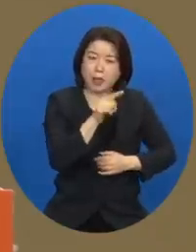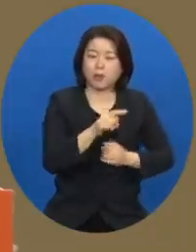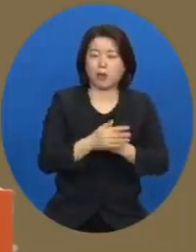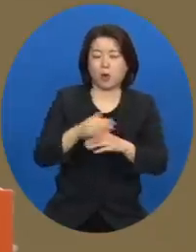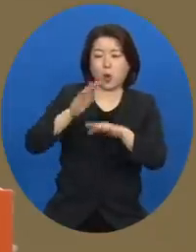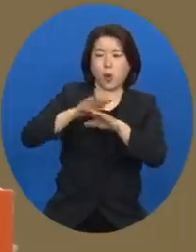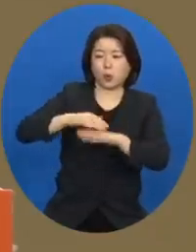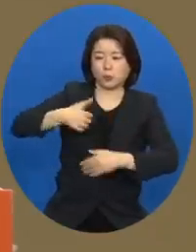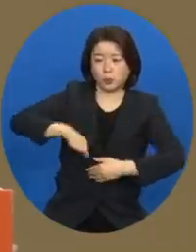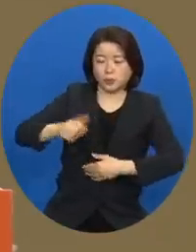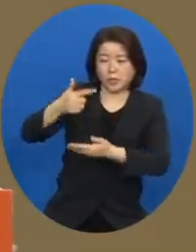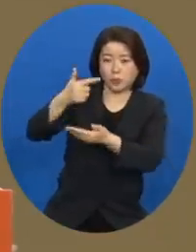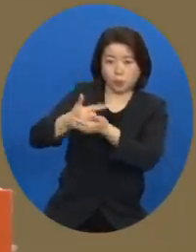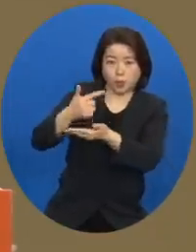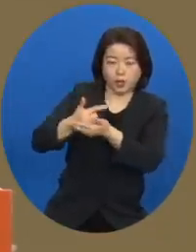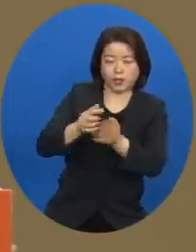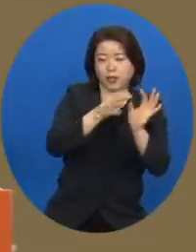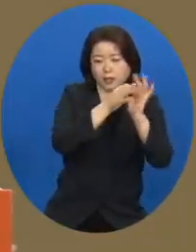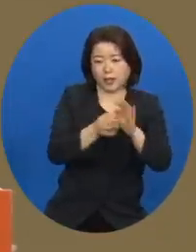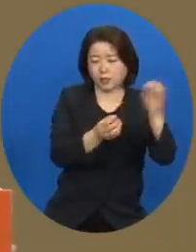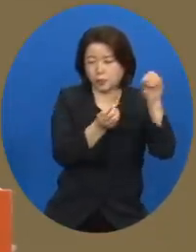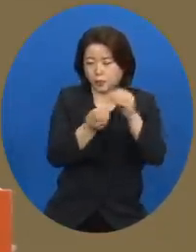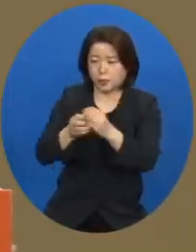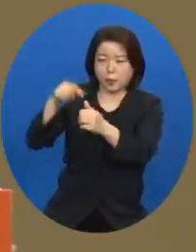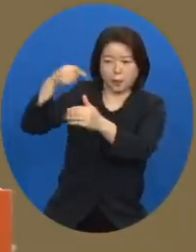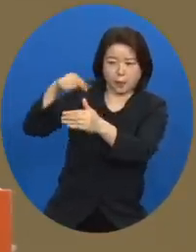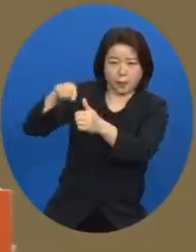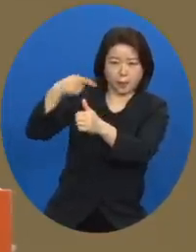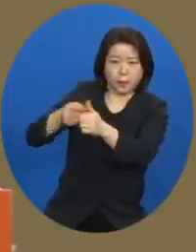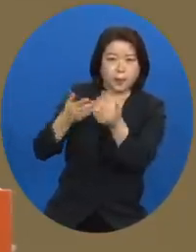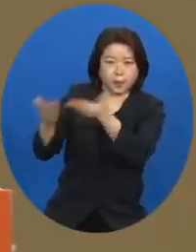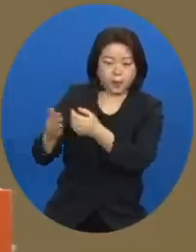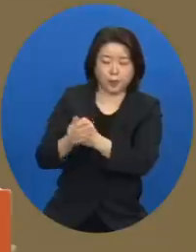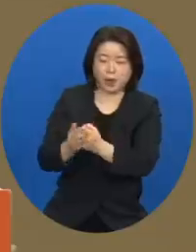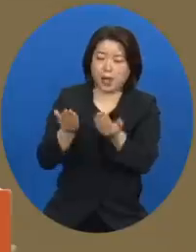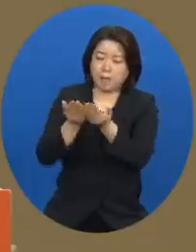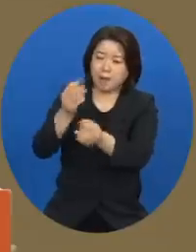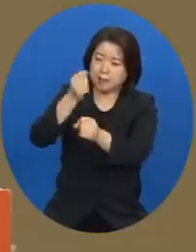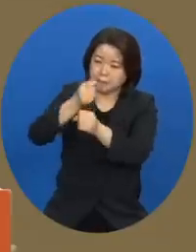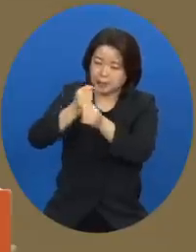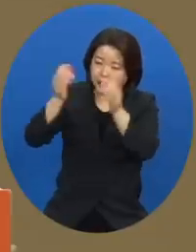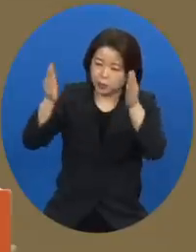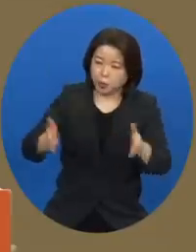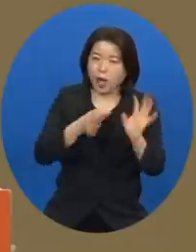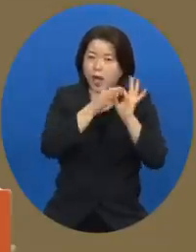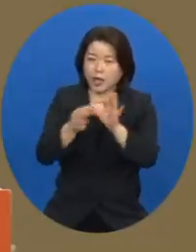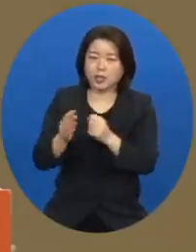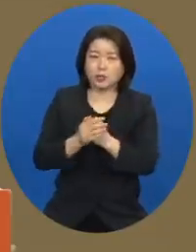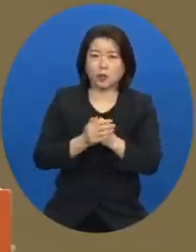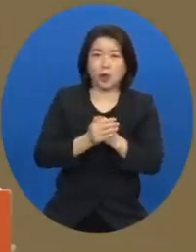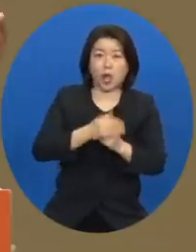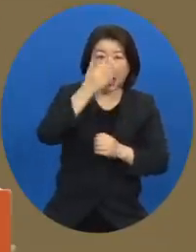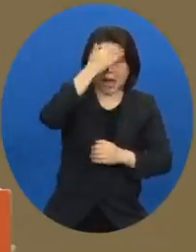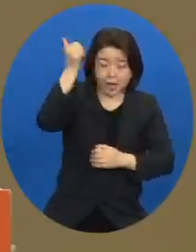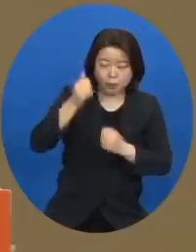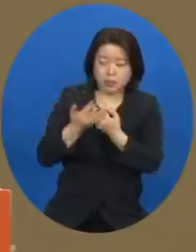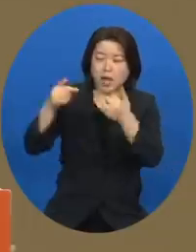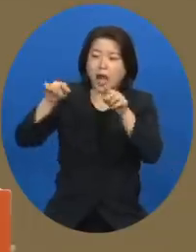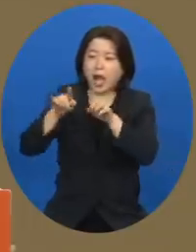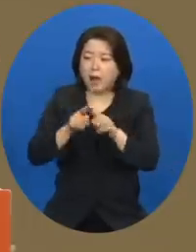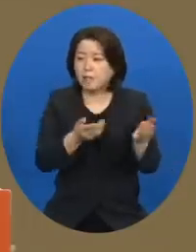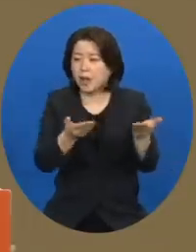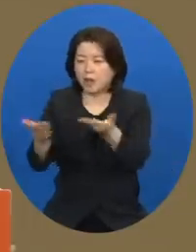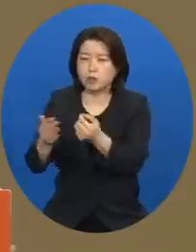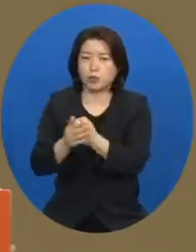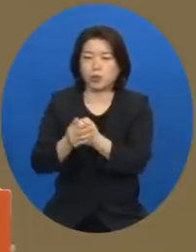손자인 노아에게 계속 전해 주었고 방주를 짓는 내내 무드셀라가 함께함으로